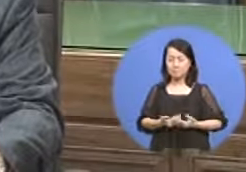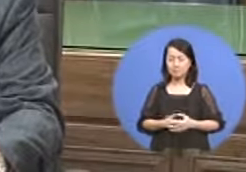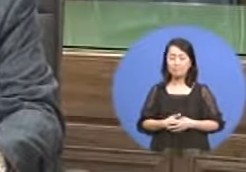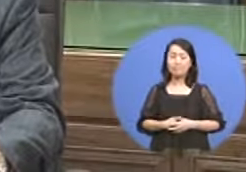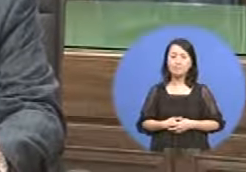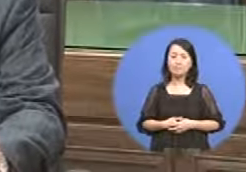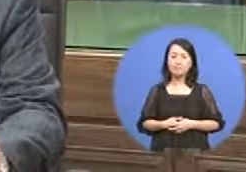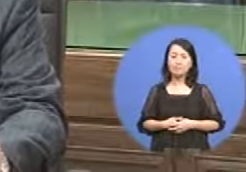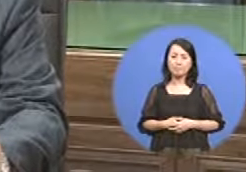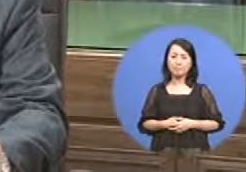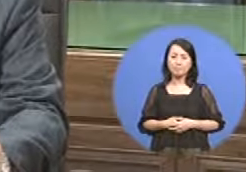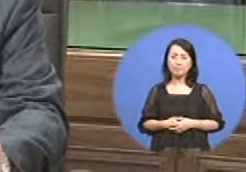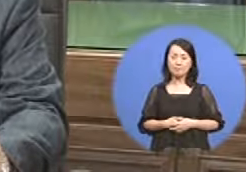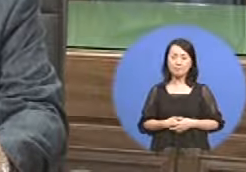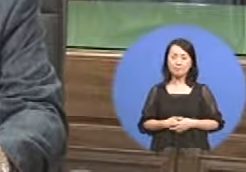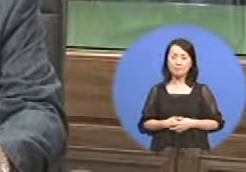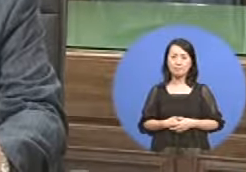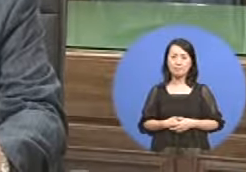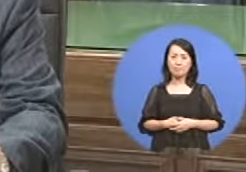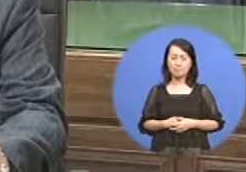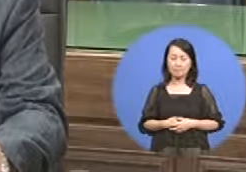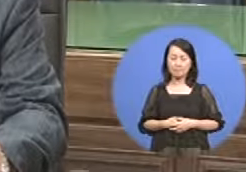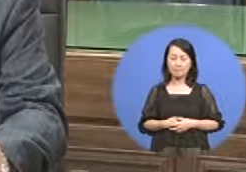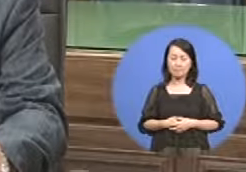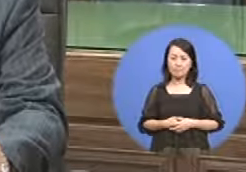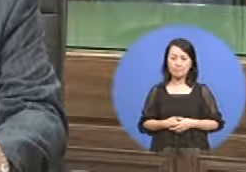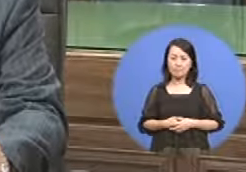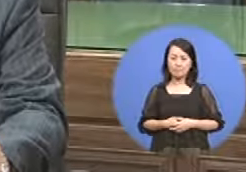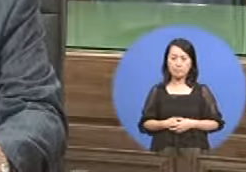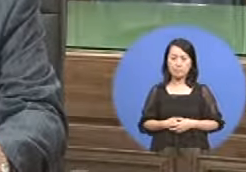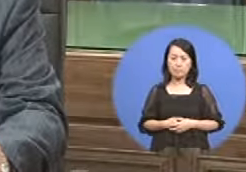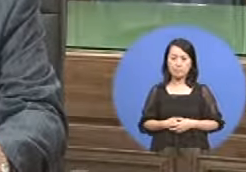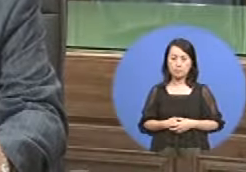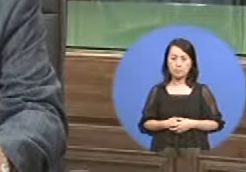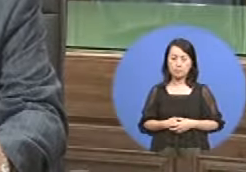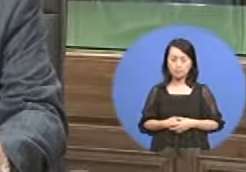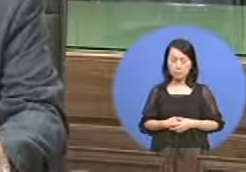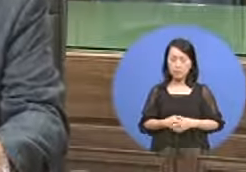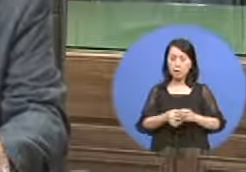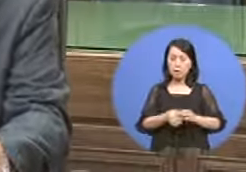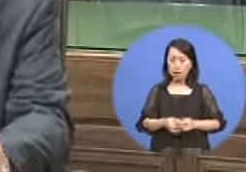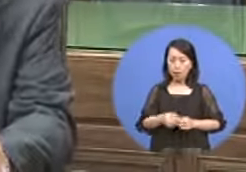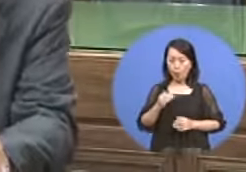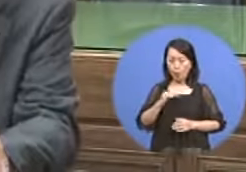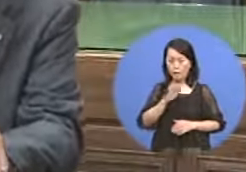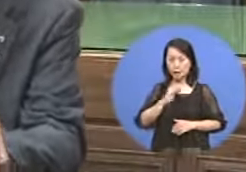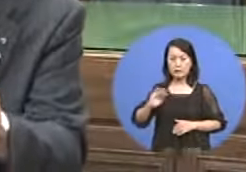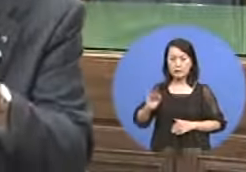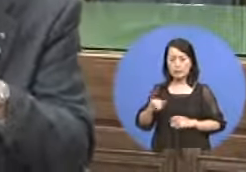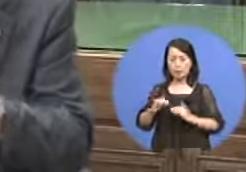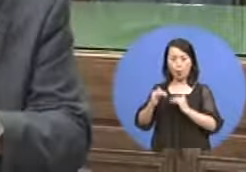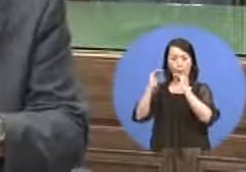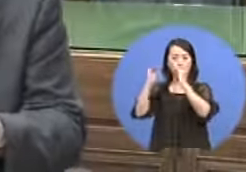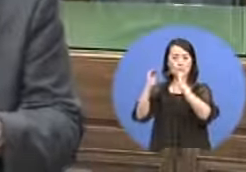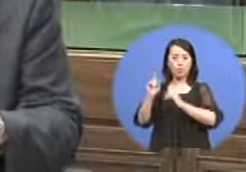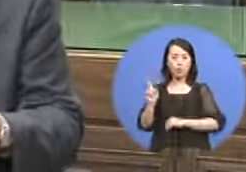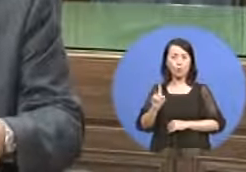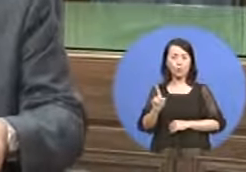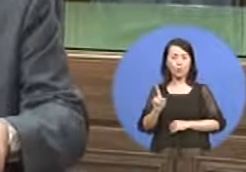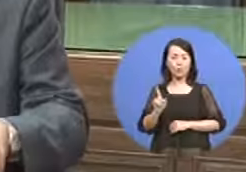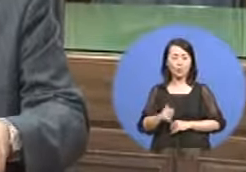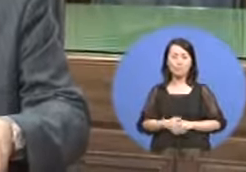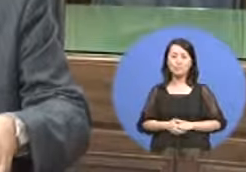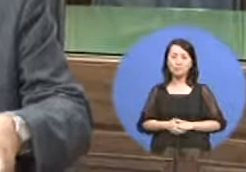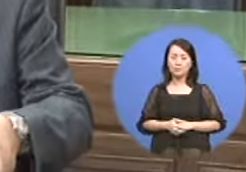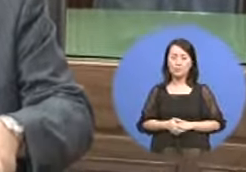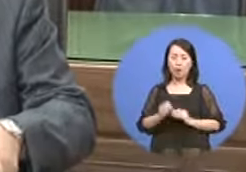いんだという、はい、まあそういうふうにしたわけです、 はい、 それから問題は我々のような大人なんですよ。 そうですね。 大人なんですね、 は